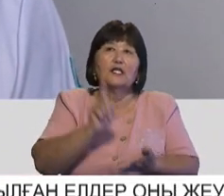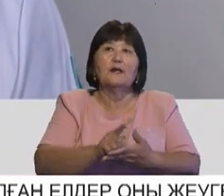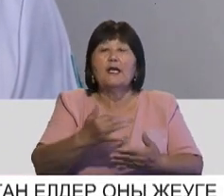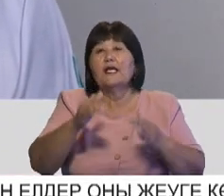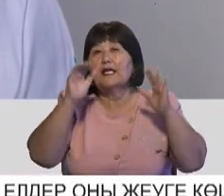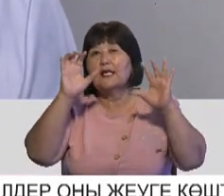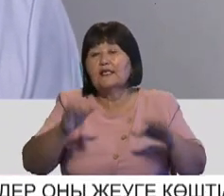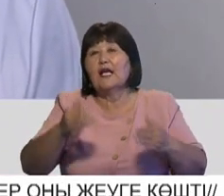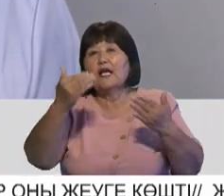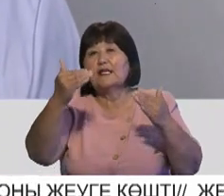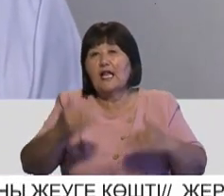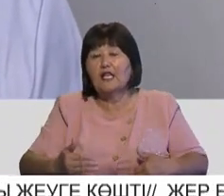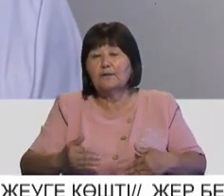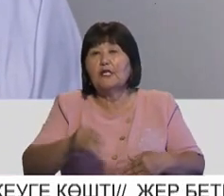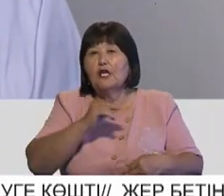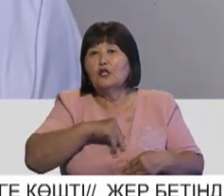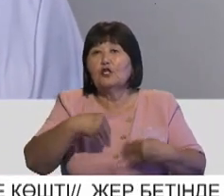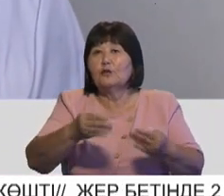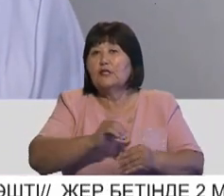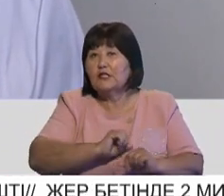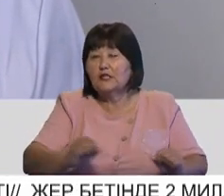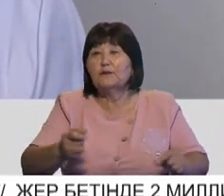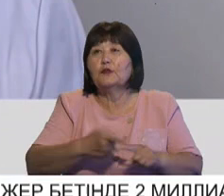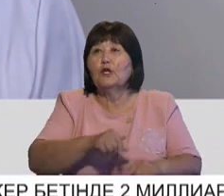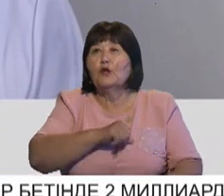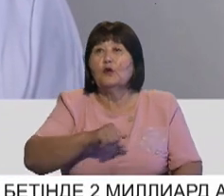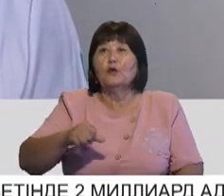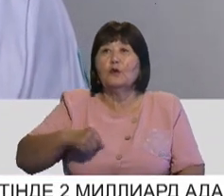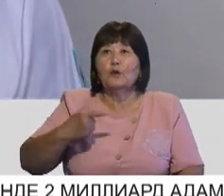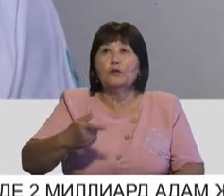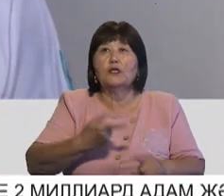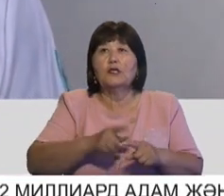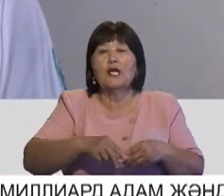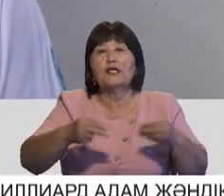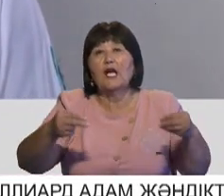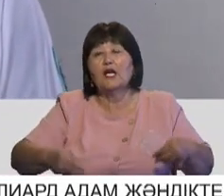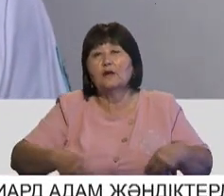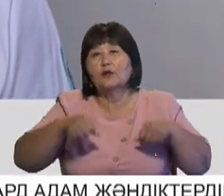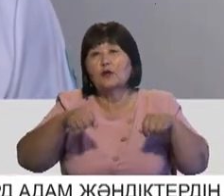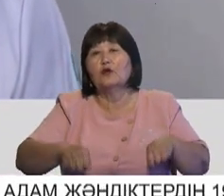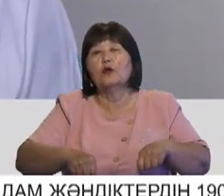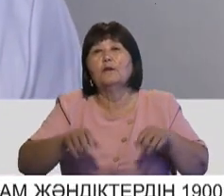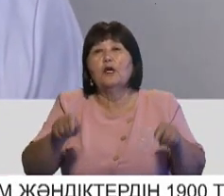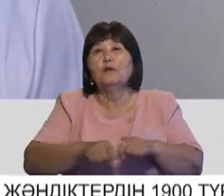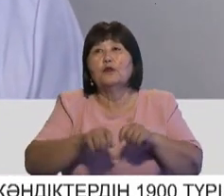заң талаптарына сәйкес жұмыс істетпеген жағдайда, өздеріңізге де белгілі, мына Қазақстан әкімшілік құқық бұзушылық туралы